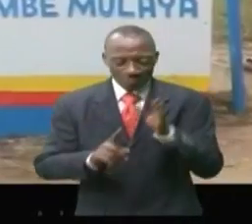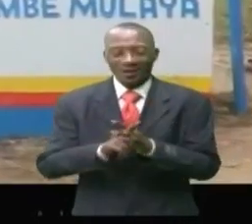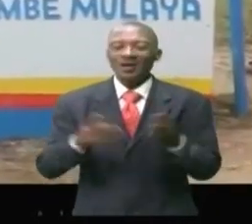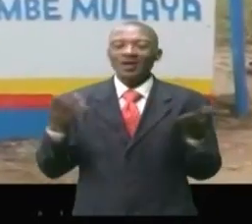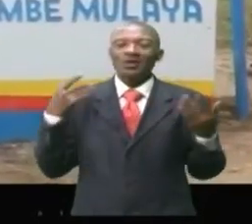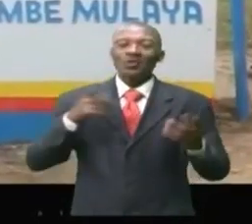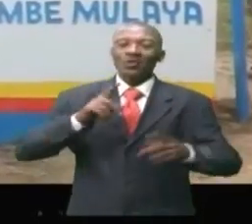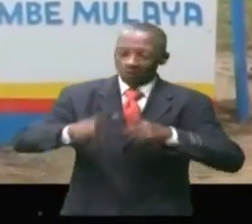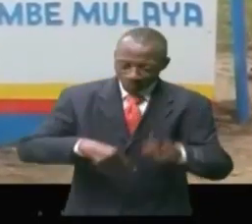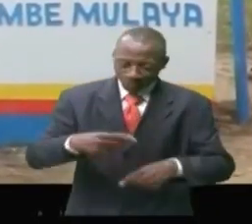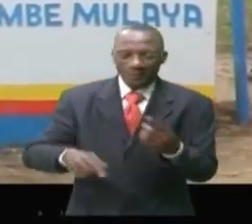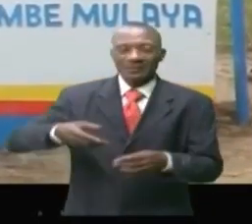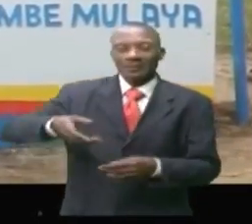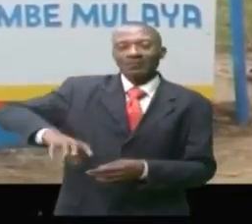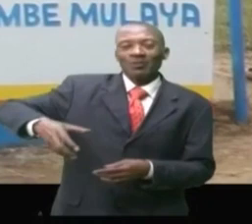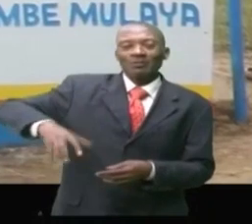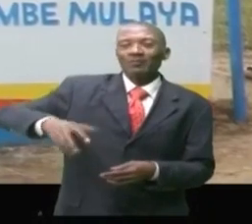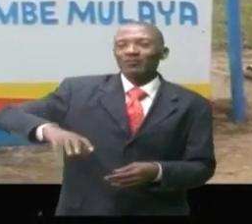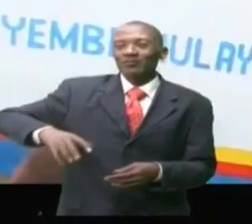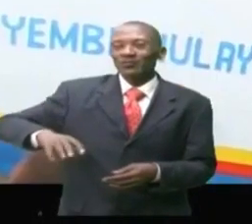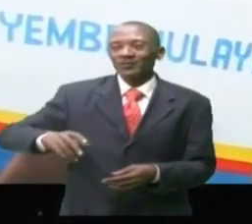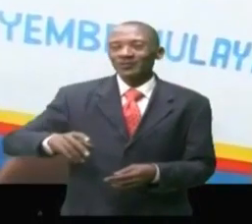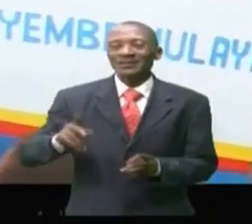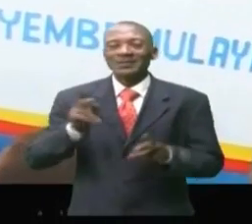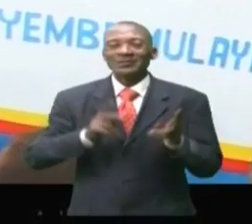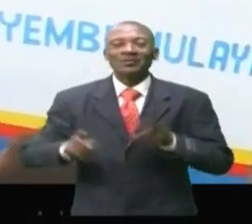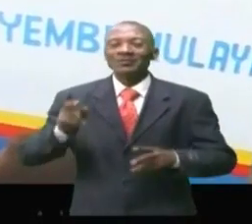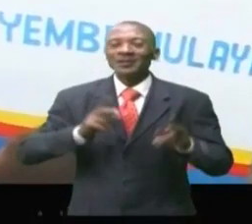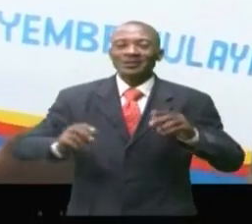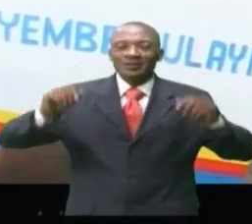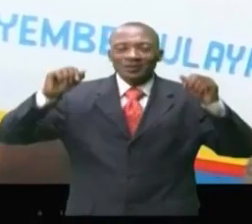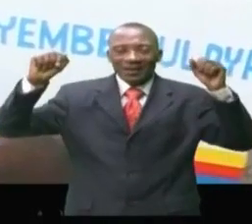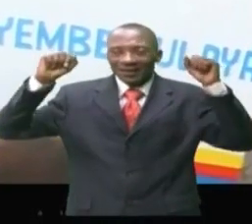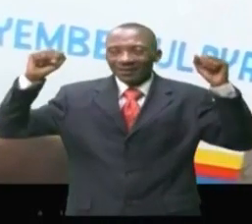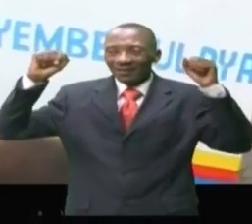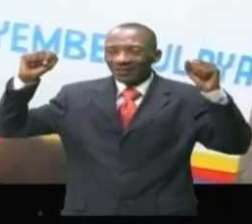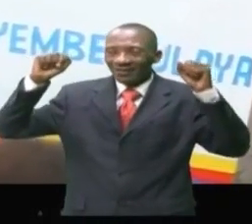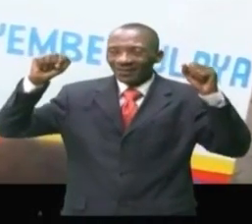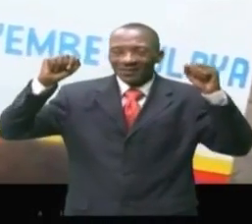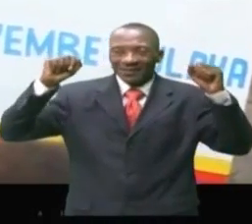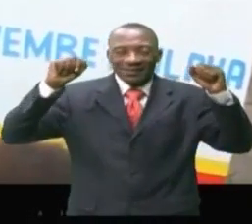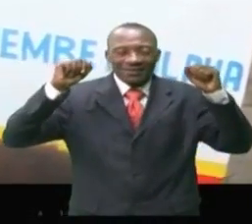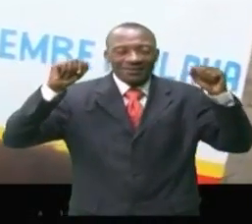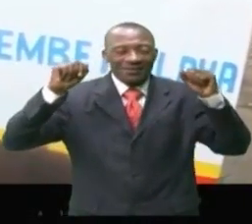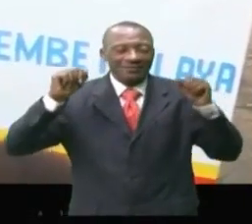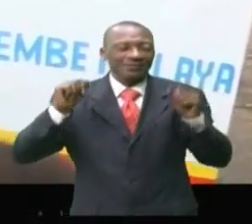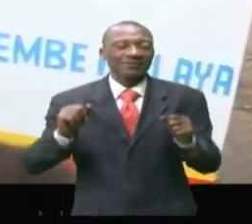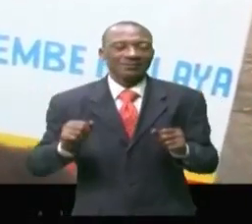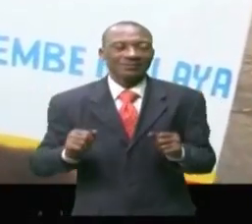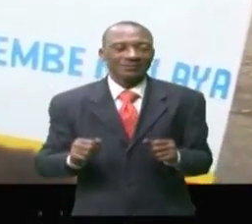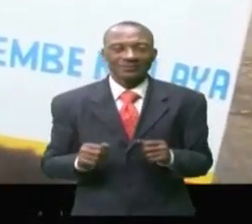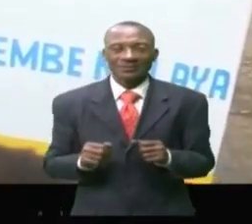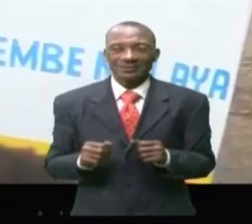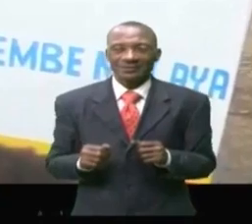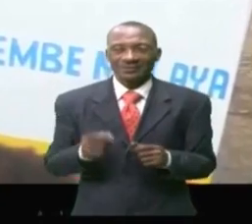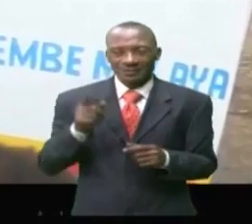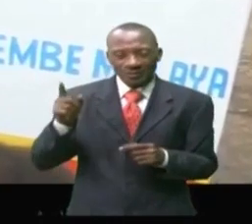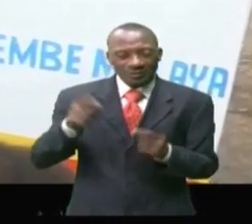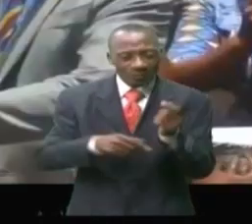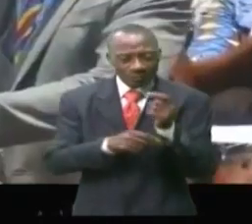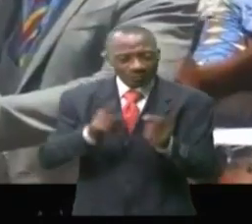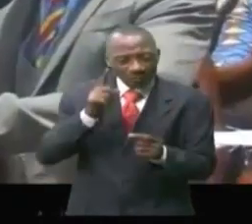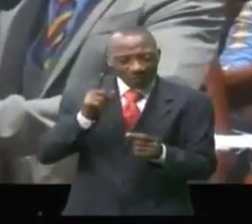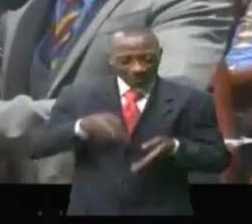et bénéficie d'une borne fontaine. Don de maître Eli Kayembe Moulaya, natif de la ville de